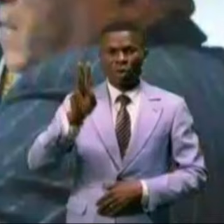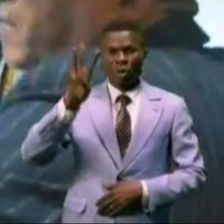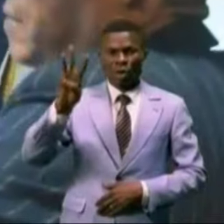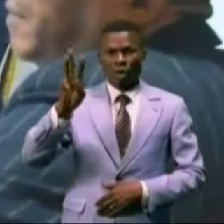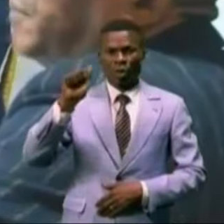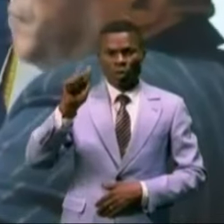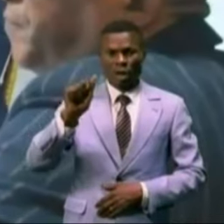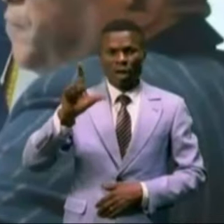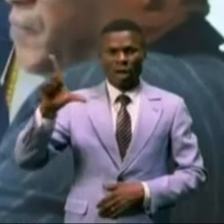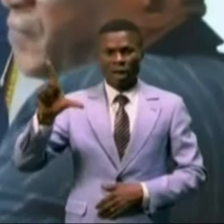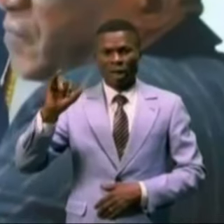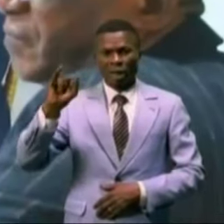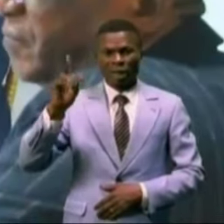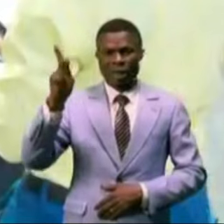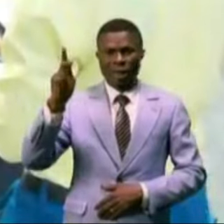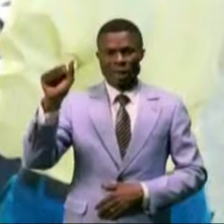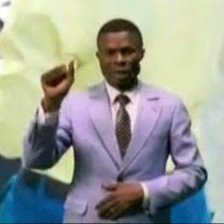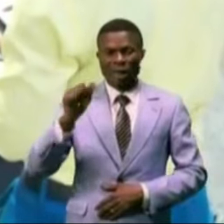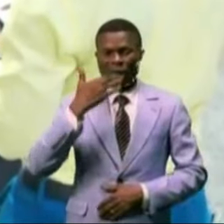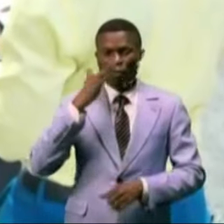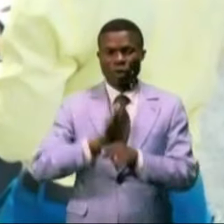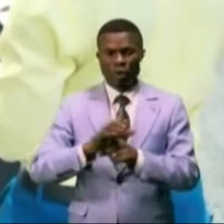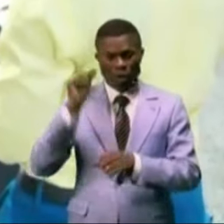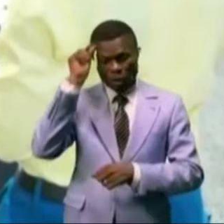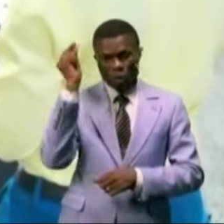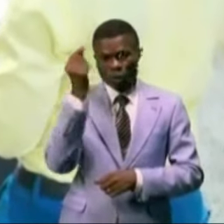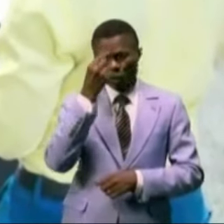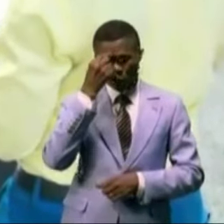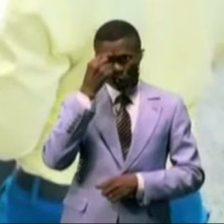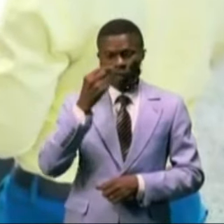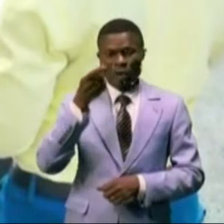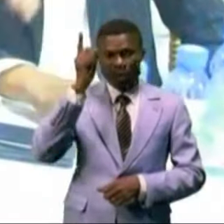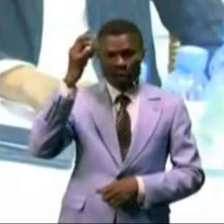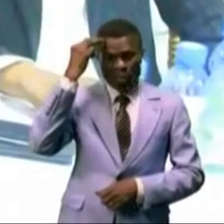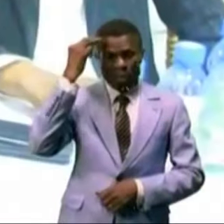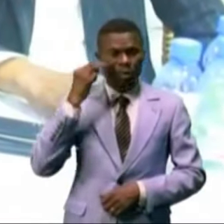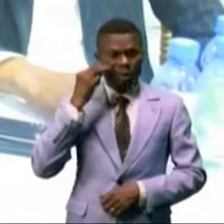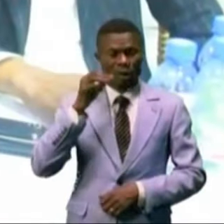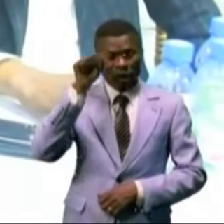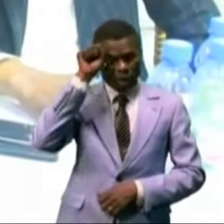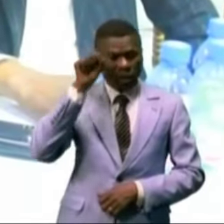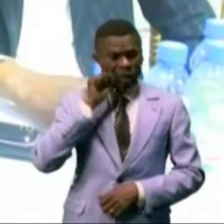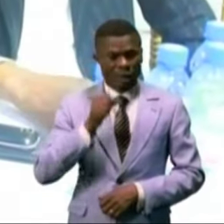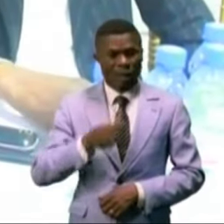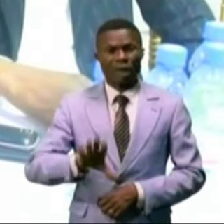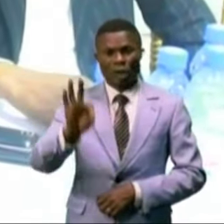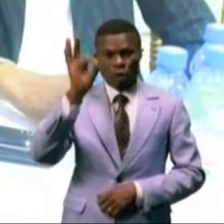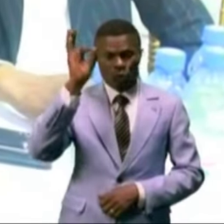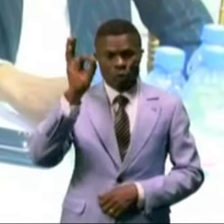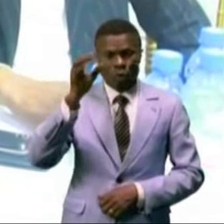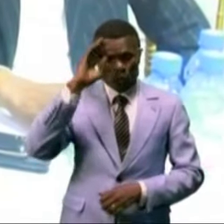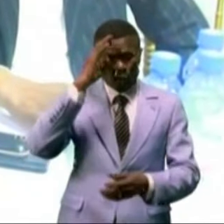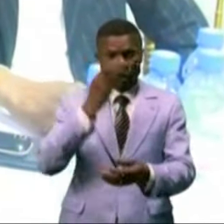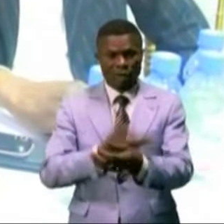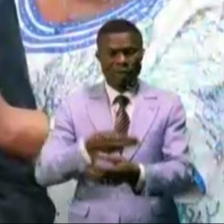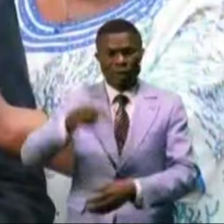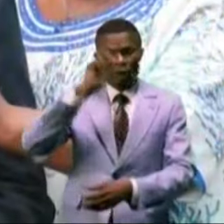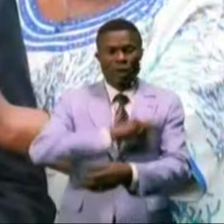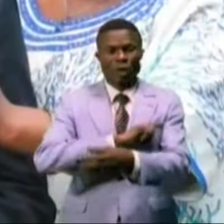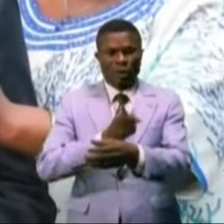aussi remercié la chef du gouvernement, Judith Suminwa, pour avoir élevé en dignité les fils du Nord